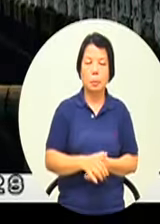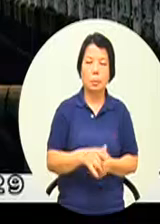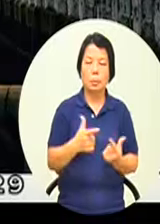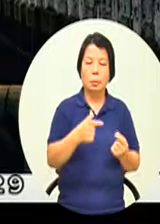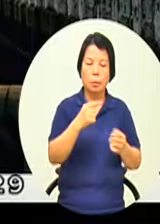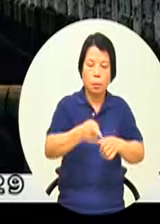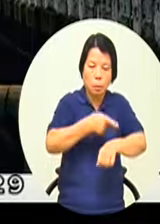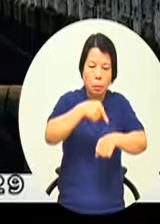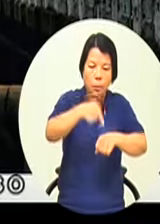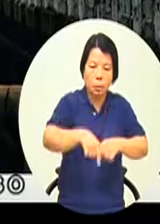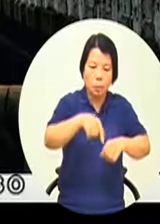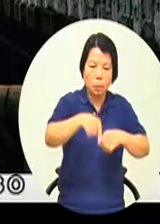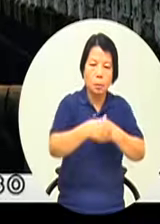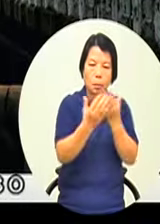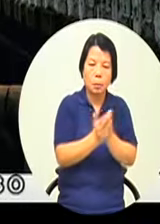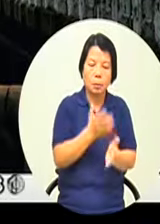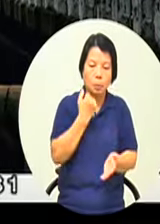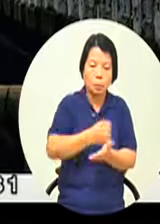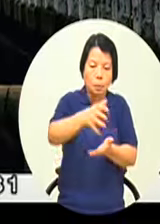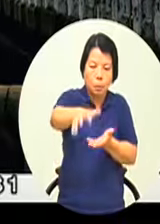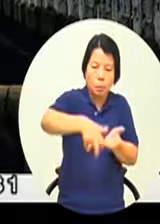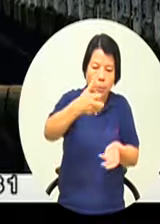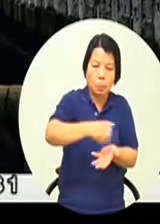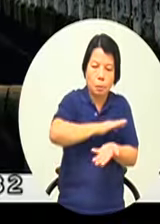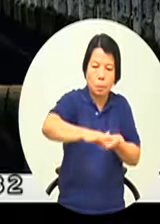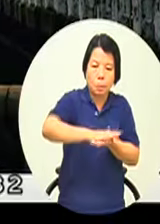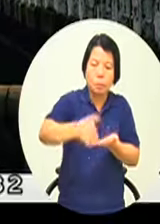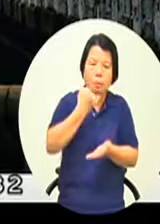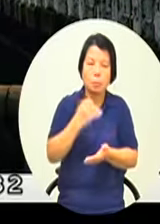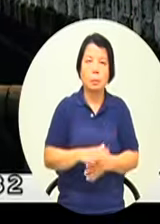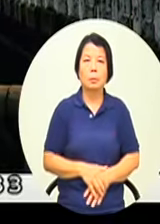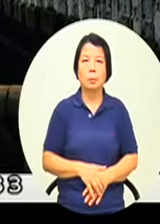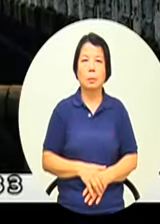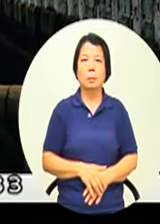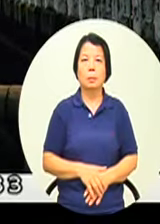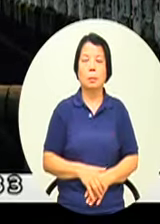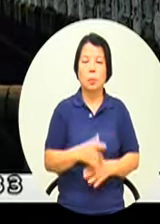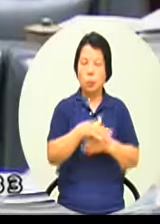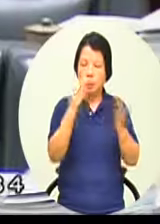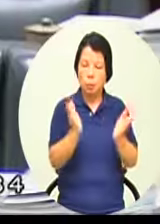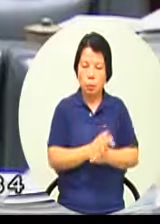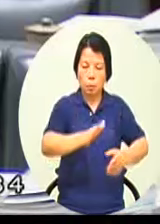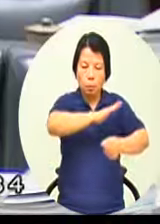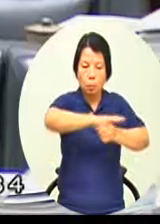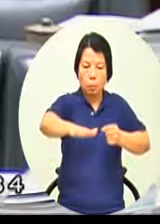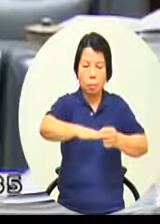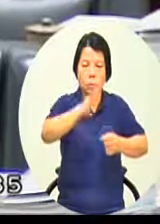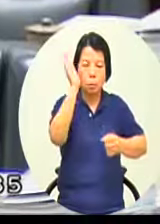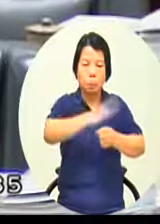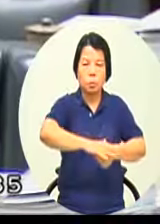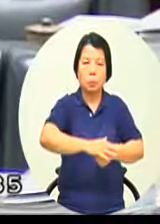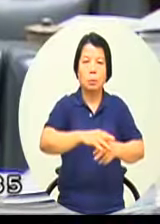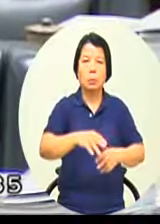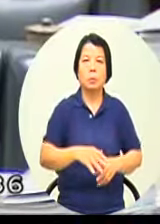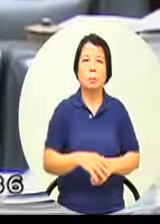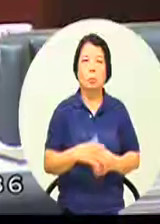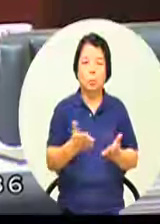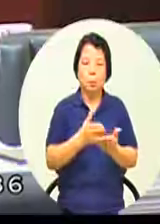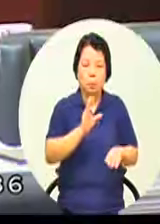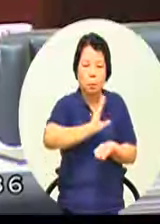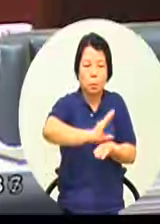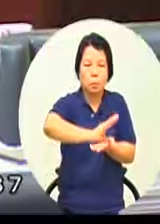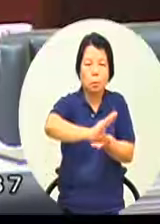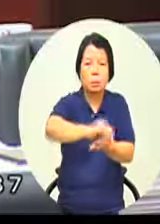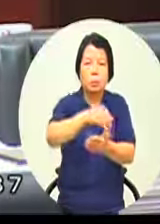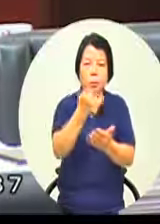这个地方下去还是一样可以清疏，不是不行，所以是不是会把整个都封起来啊？规划一些汽车格